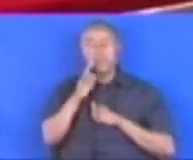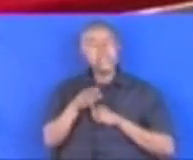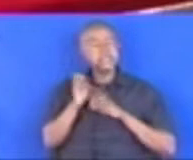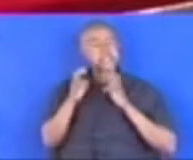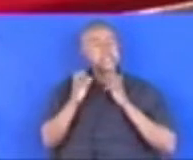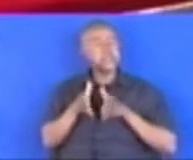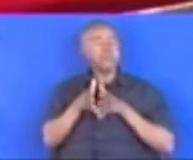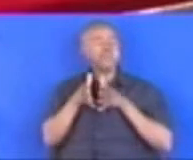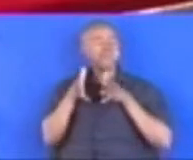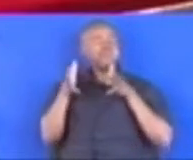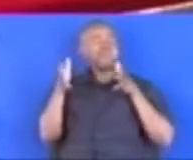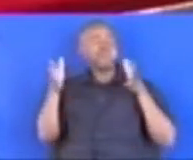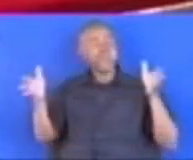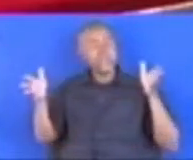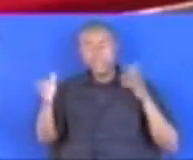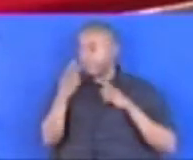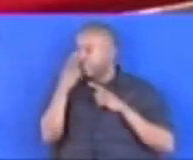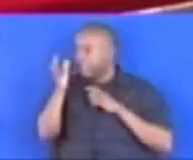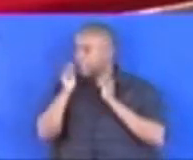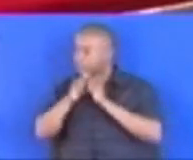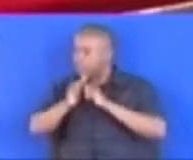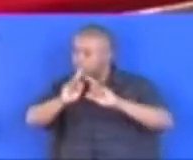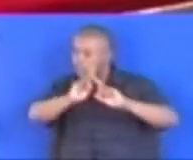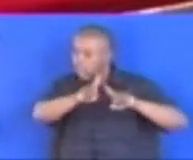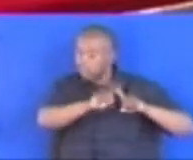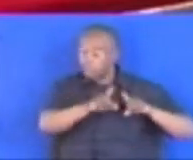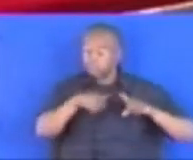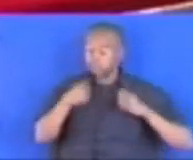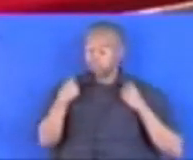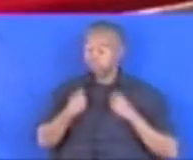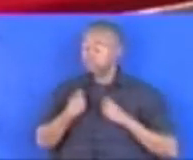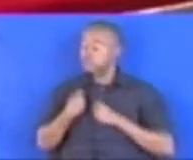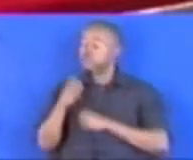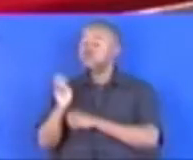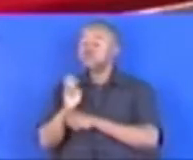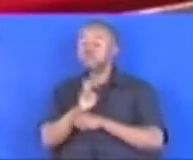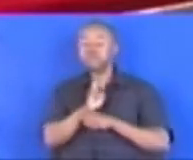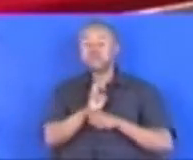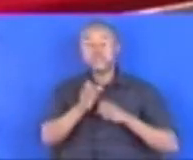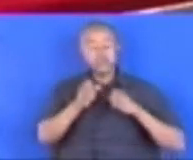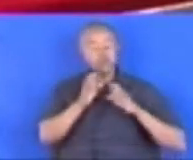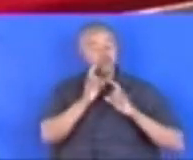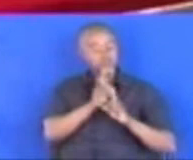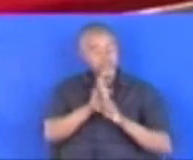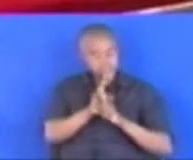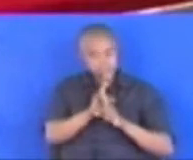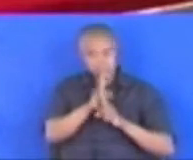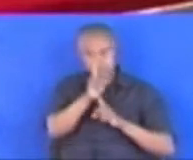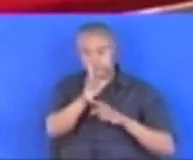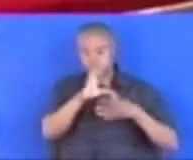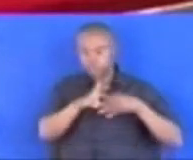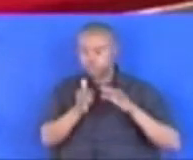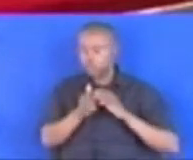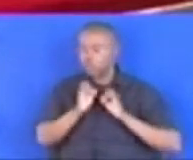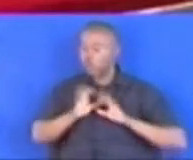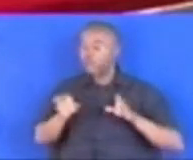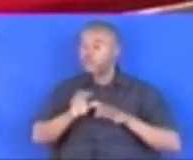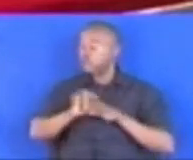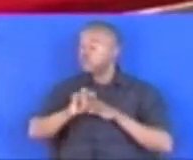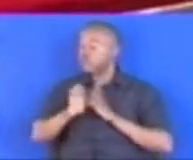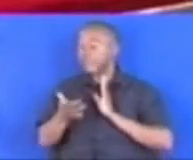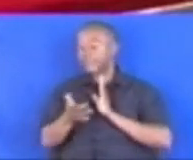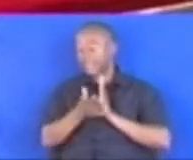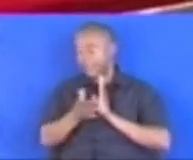pana inayoangalia mambo mengine. Hivyo tutaimarisha usimamizi na ufuatiliaji wa mnyororo wa ugavi wa bidhaa za afya kwa kutumia